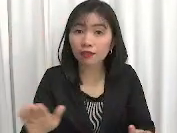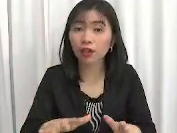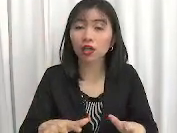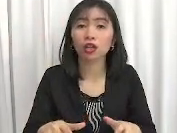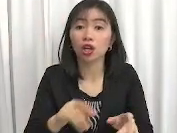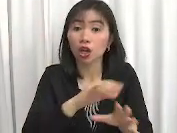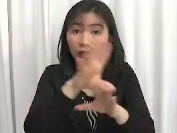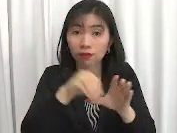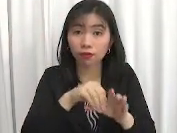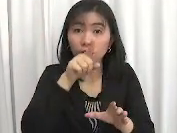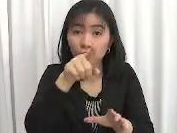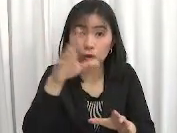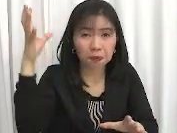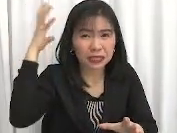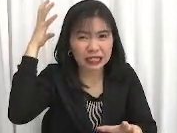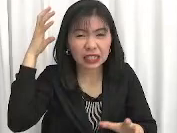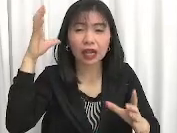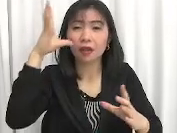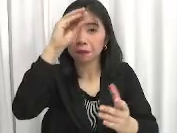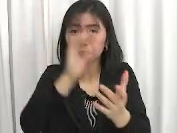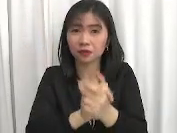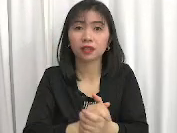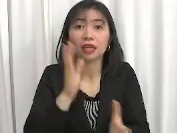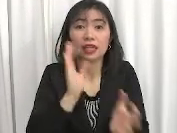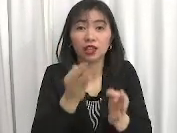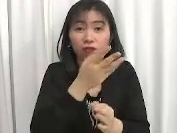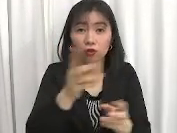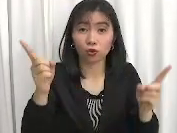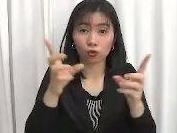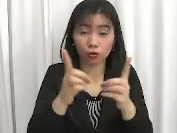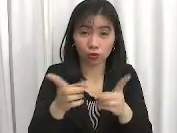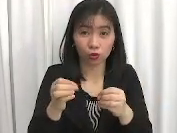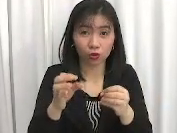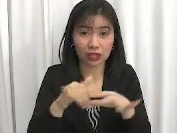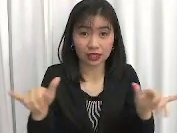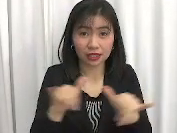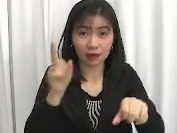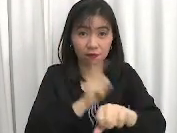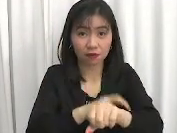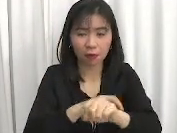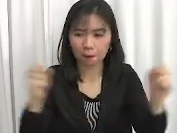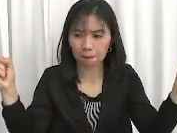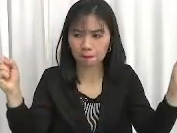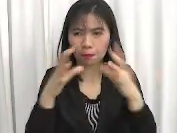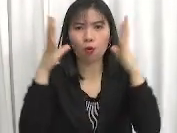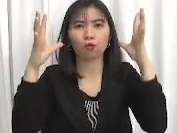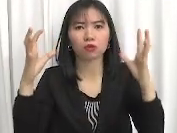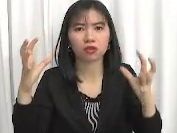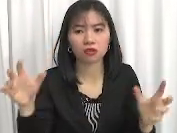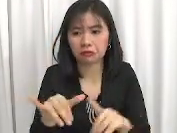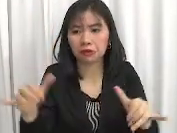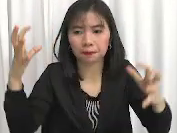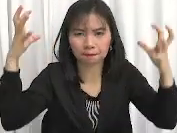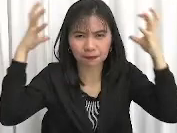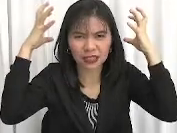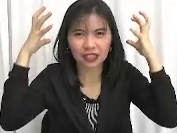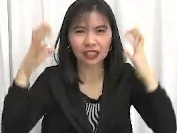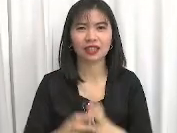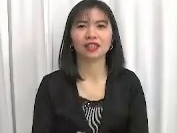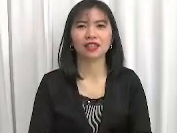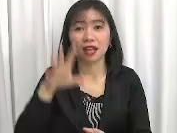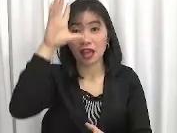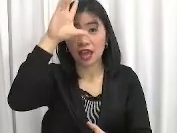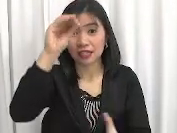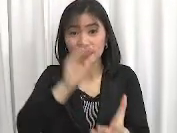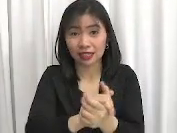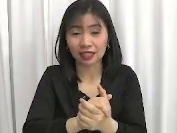pag nagkasabay kayong dalawa, salpukan talaga. Tama yun. Matindi pa yan sa war ng... World War 3